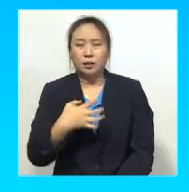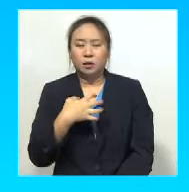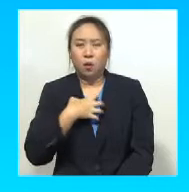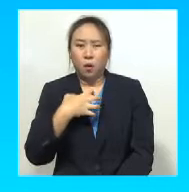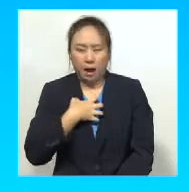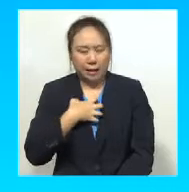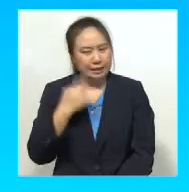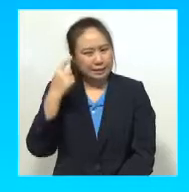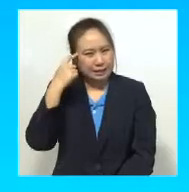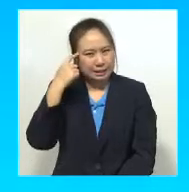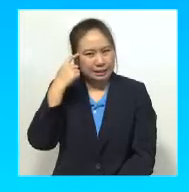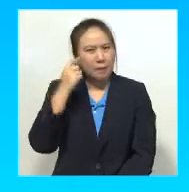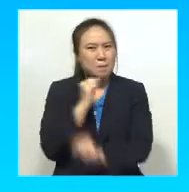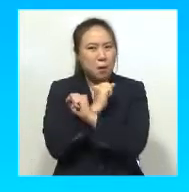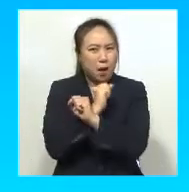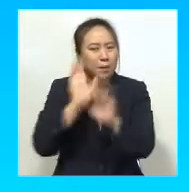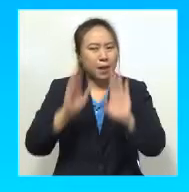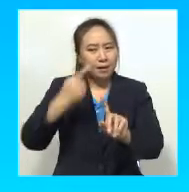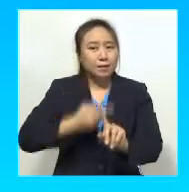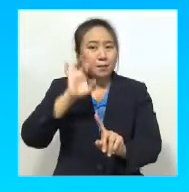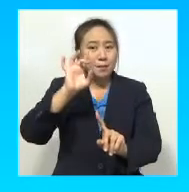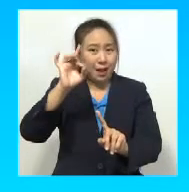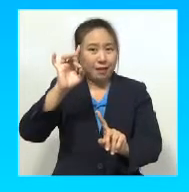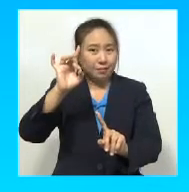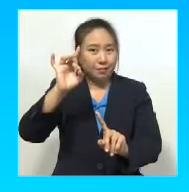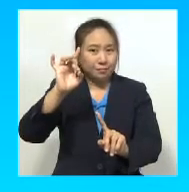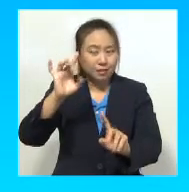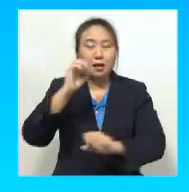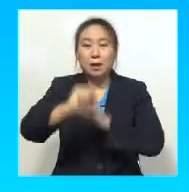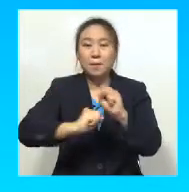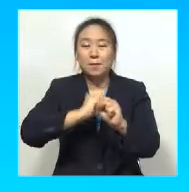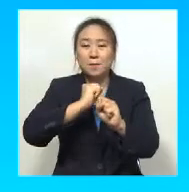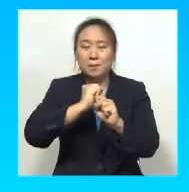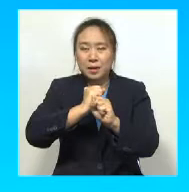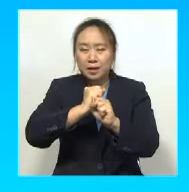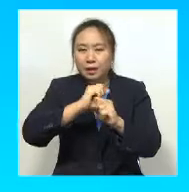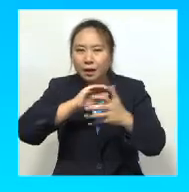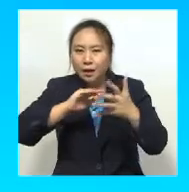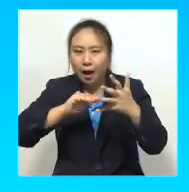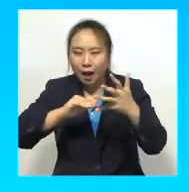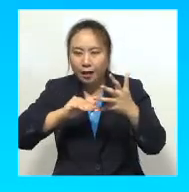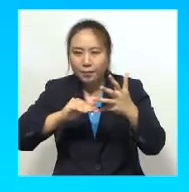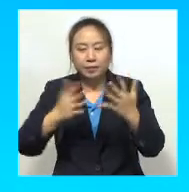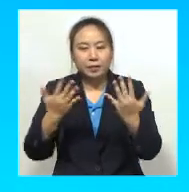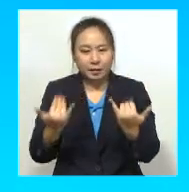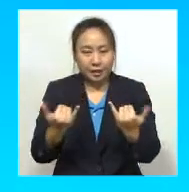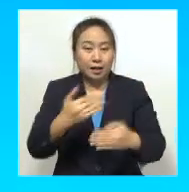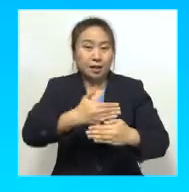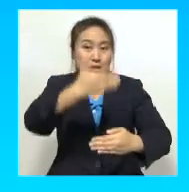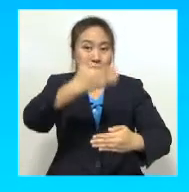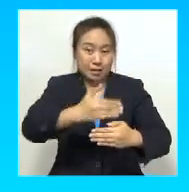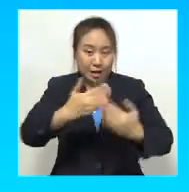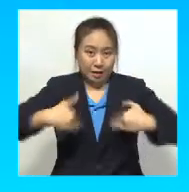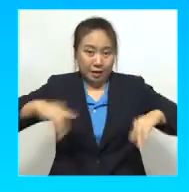ให้มีความปลอดภัยมากขึ้นในช่วงเดือนสิงหาคมซึ่งปีกลายนะครับช่วงเวลาเดียวกันนะครับณขณะนี้เขื่อนน้ำอูลนะครับมี